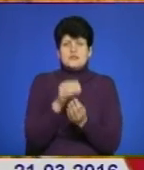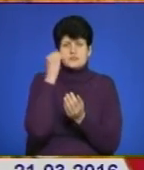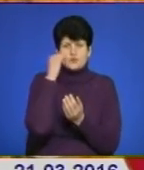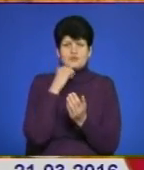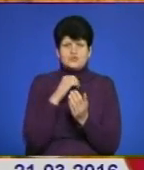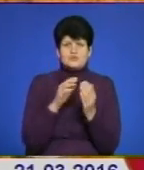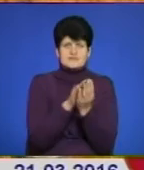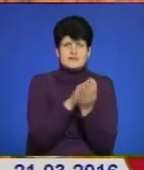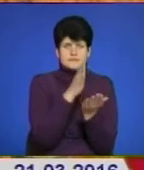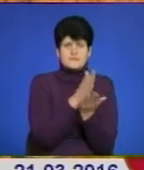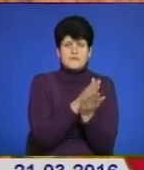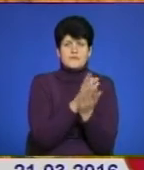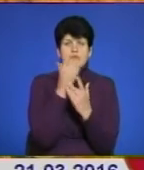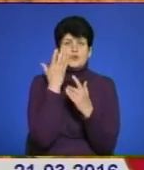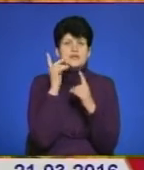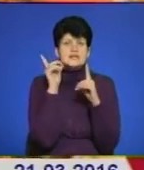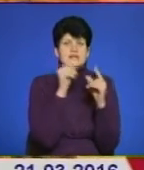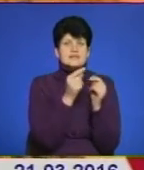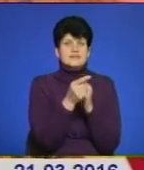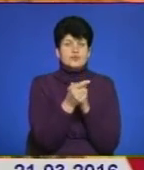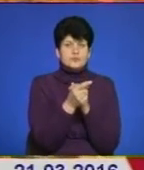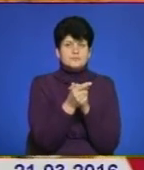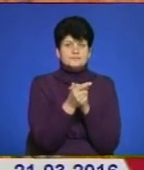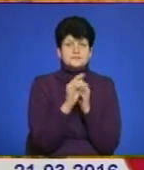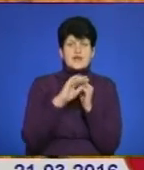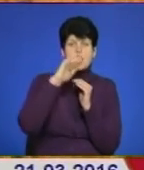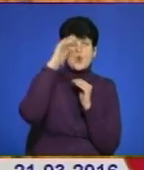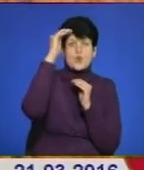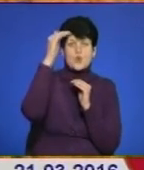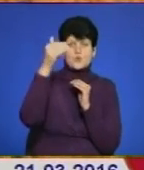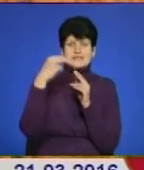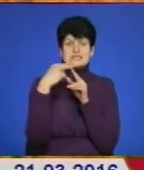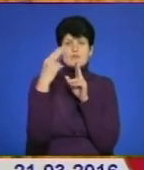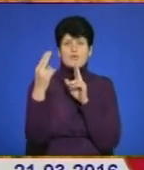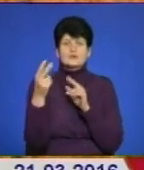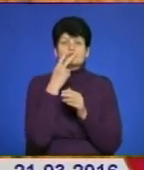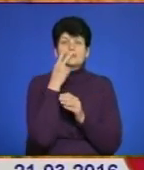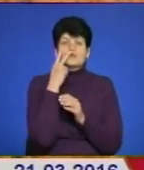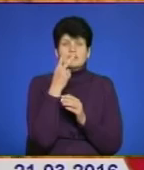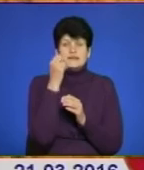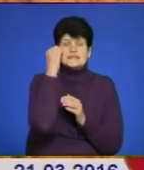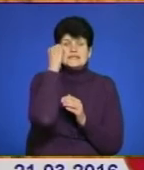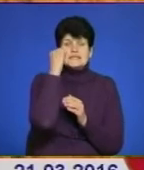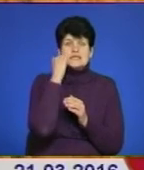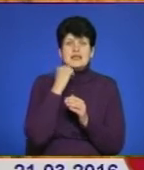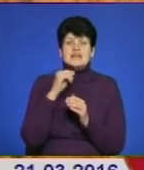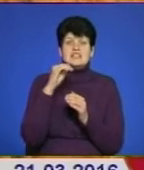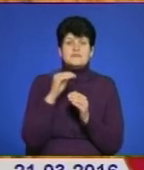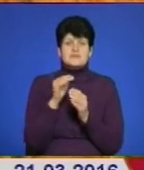кладовищі. Коли їхати в Тернопіль, на горі за мостом видніється старий цвинтар, і